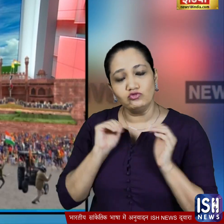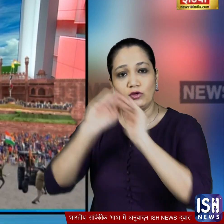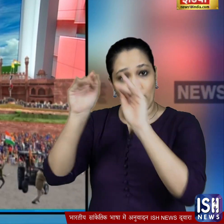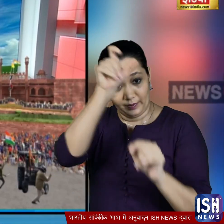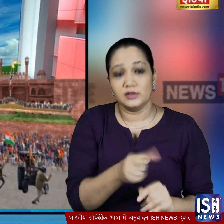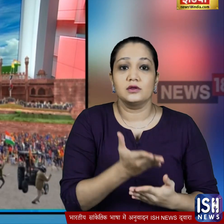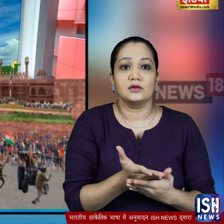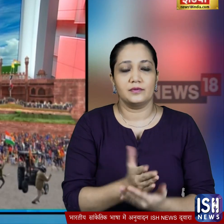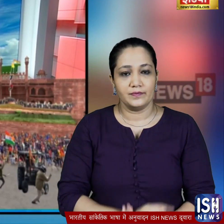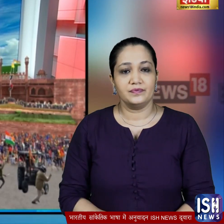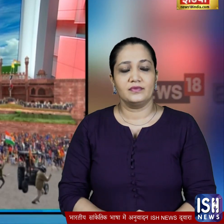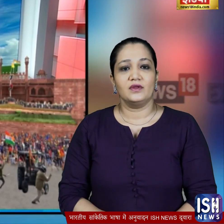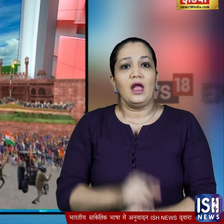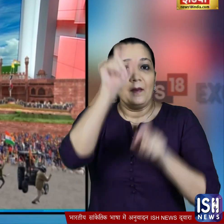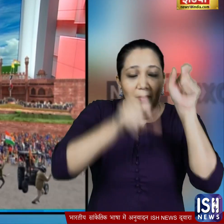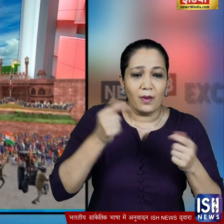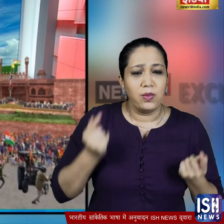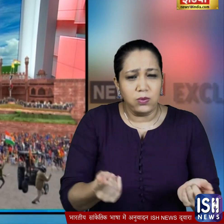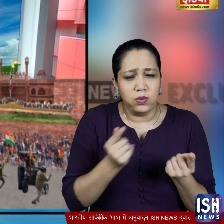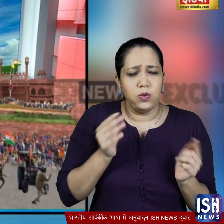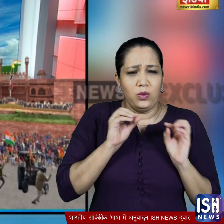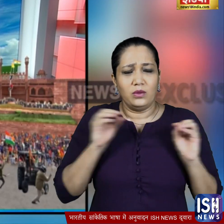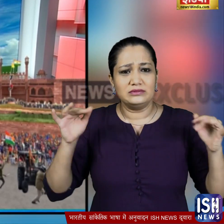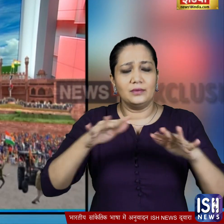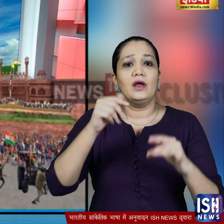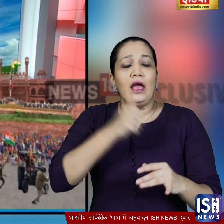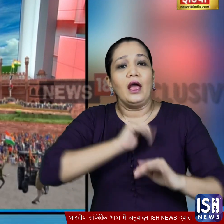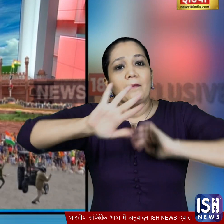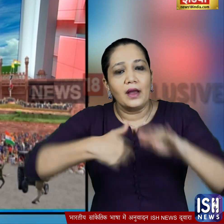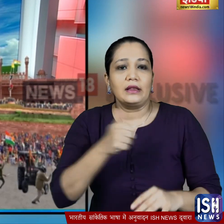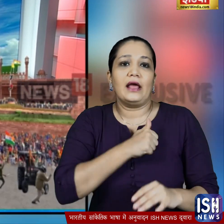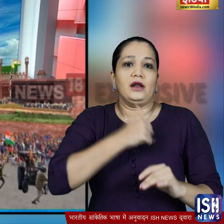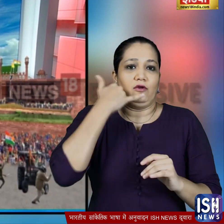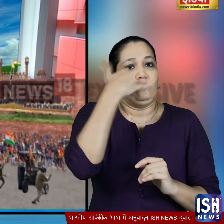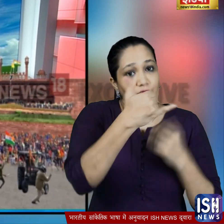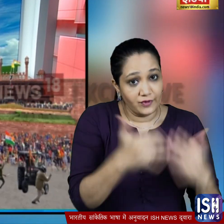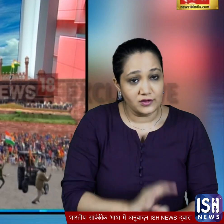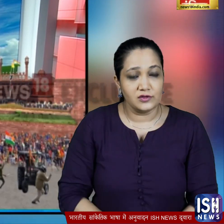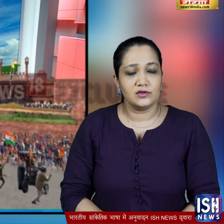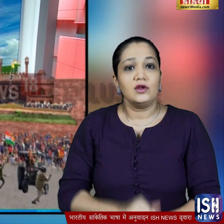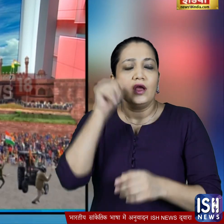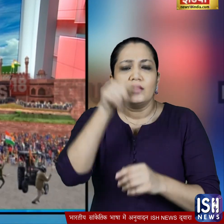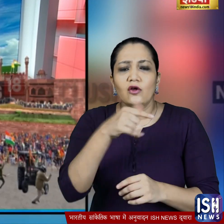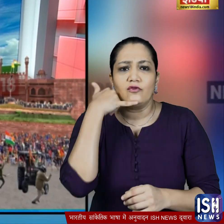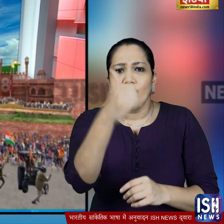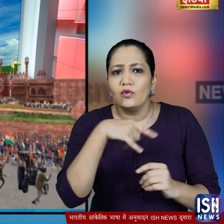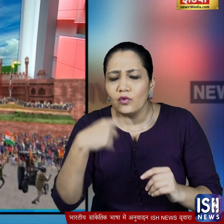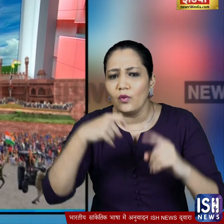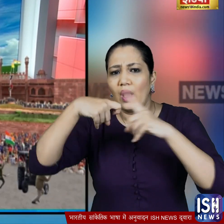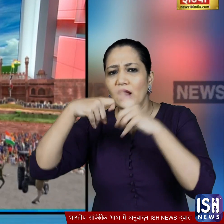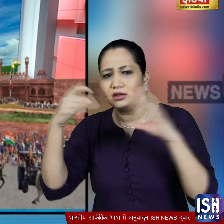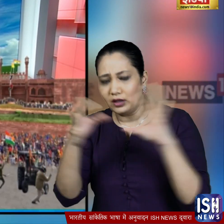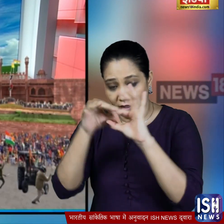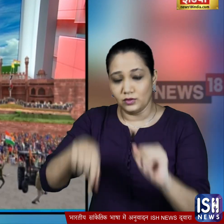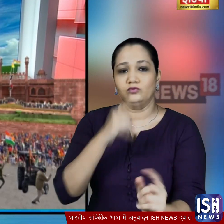और दावा किया गया कि जिस समय वो लोगों को भड़का रहा था उसके बाद कनाडा से एक कॉल आई थी। पुलिस अब उस कॉल और खालिस्तानी कनेक्शन की जांच